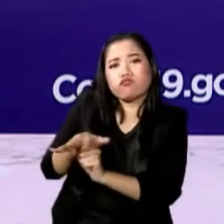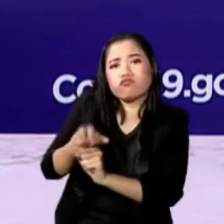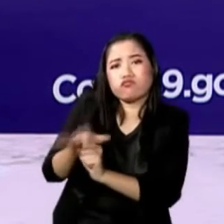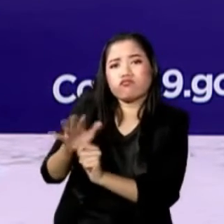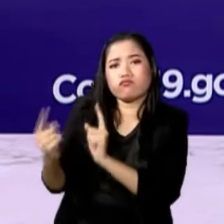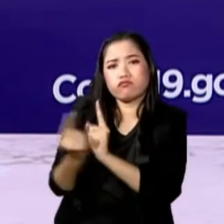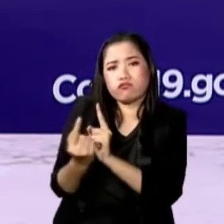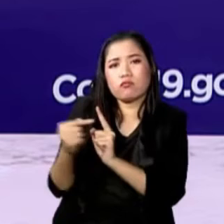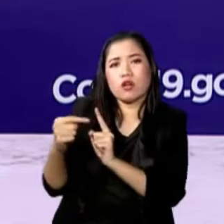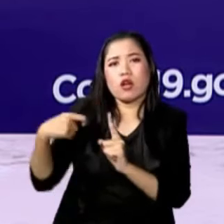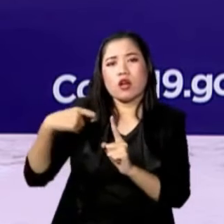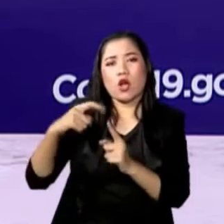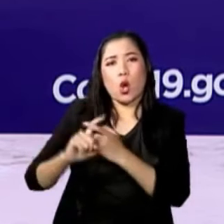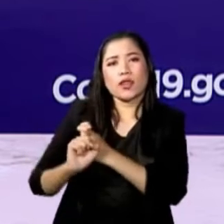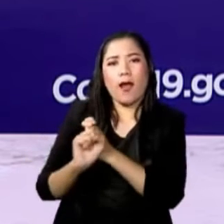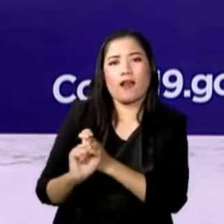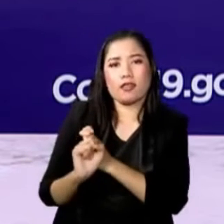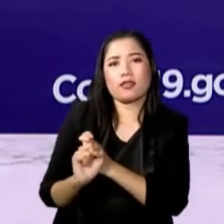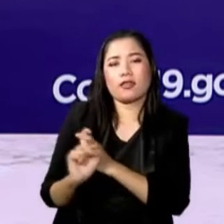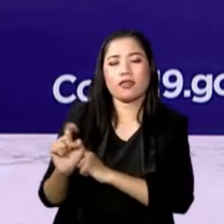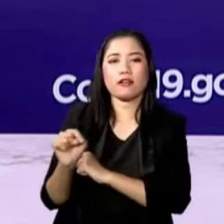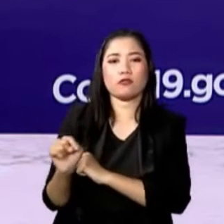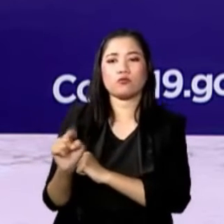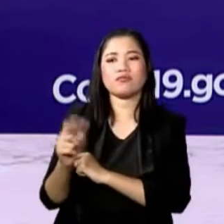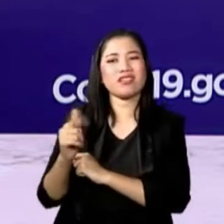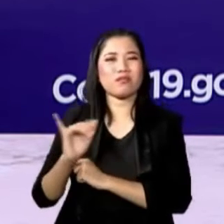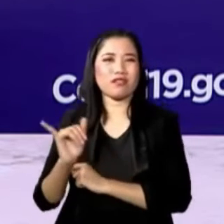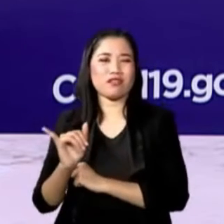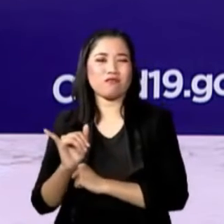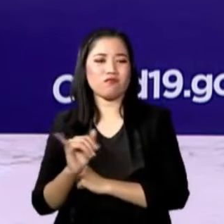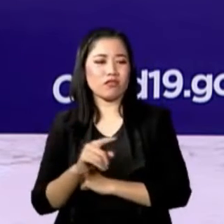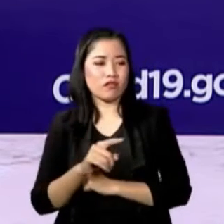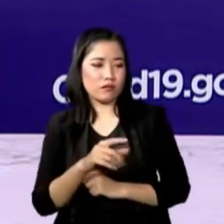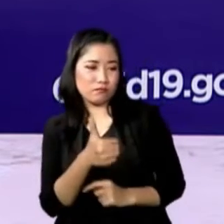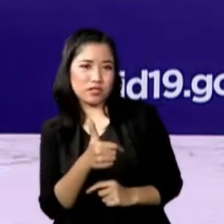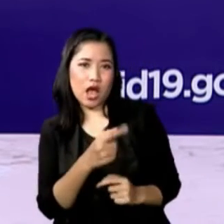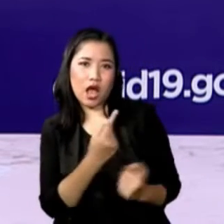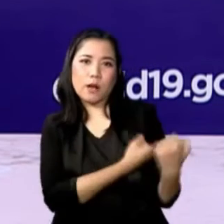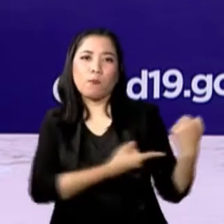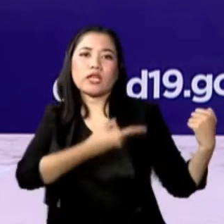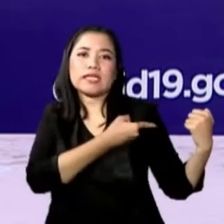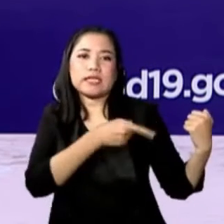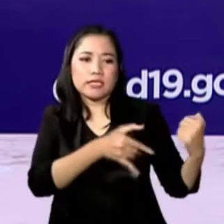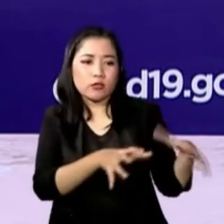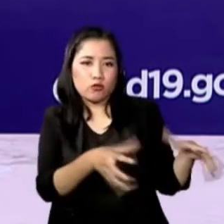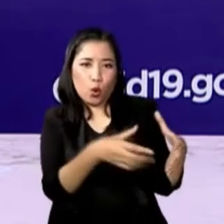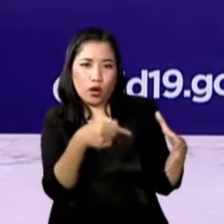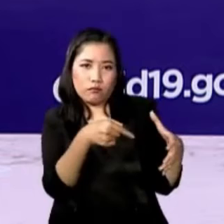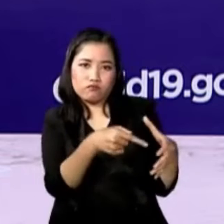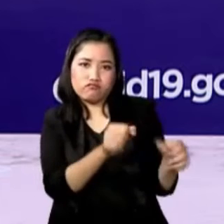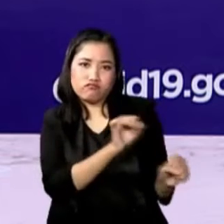untuk dapat tepat menjaring populasi yang berpotensi terpapar dengan pendeteksian